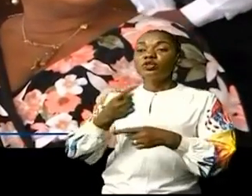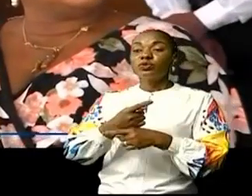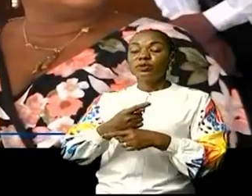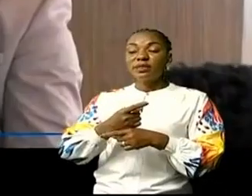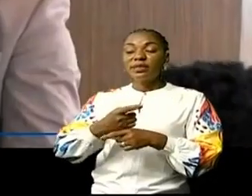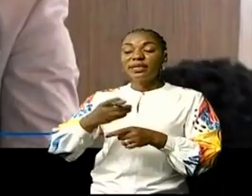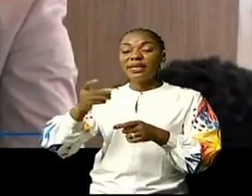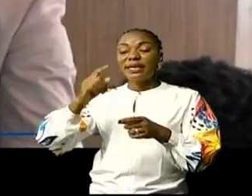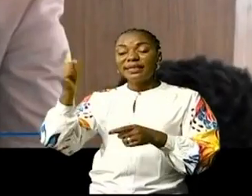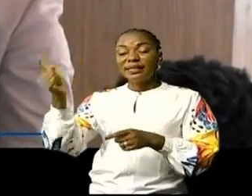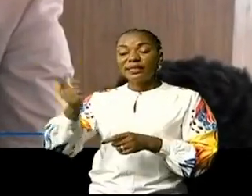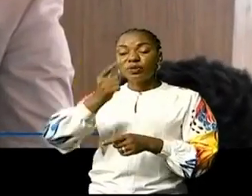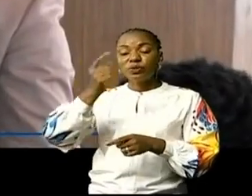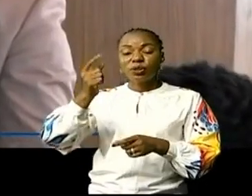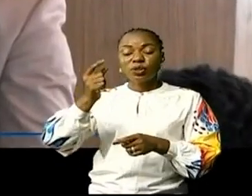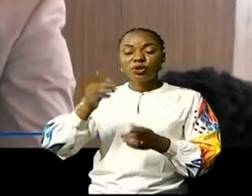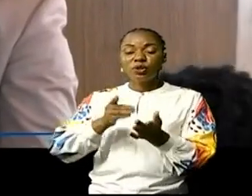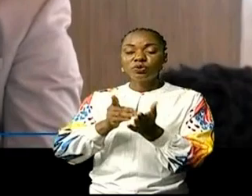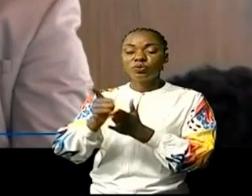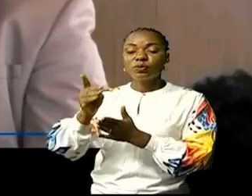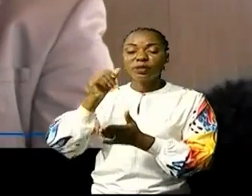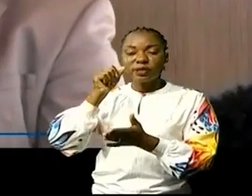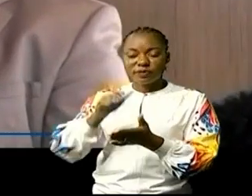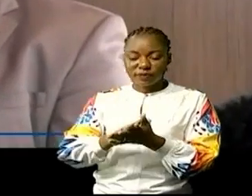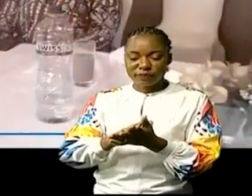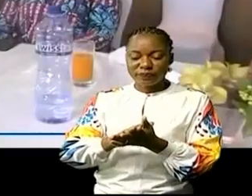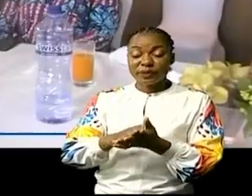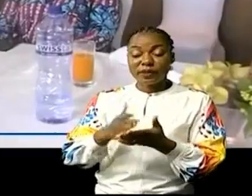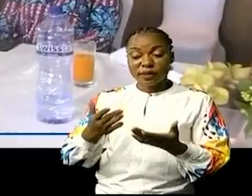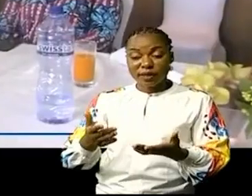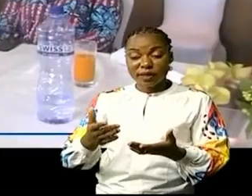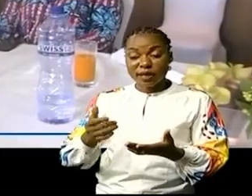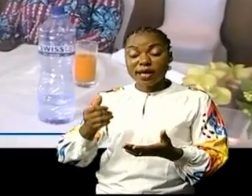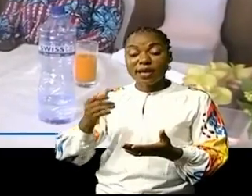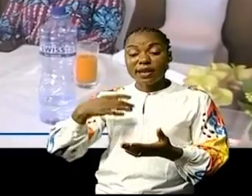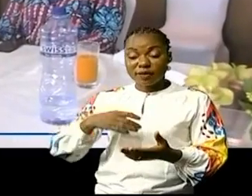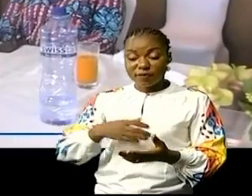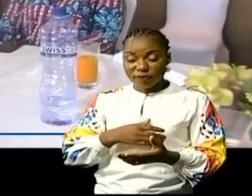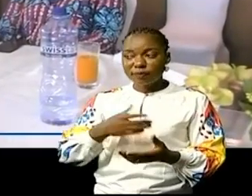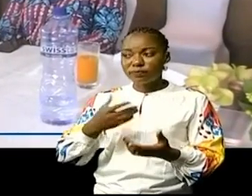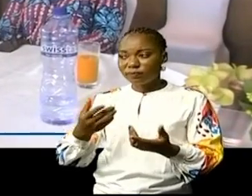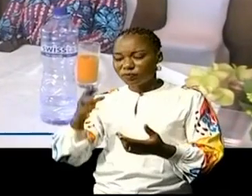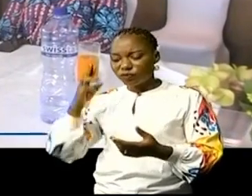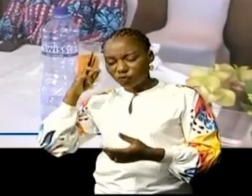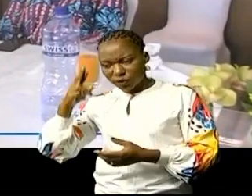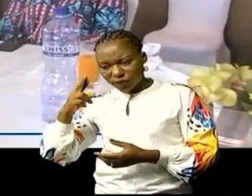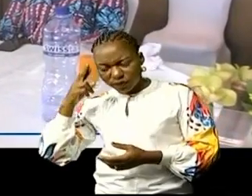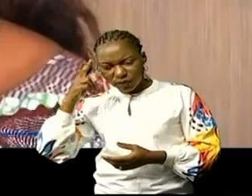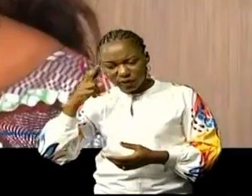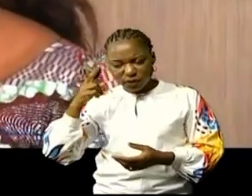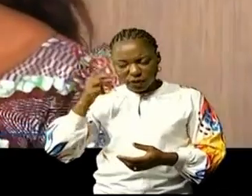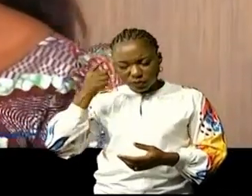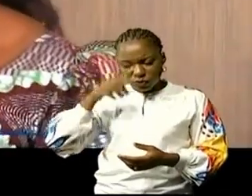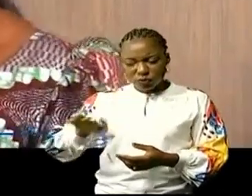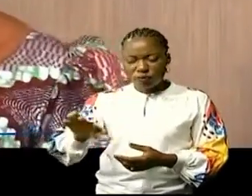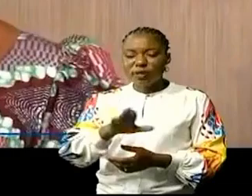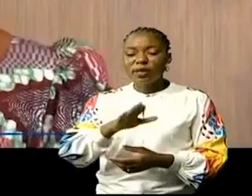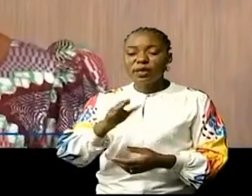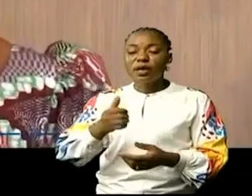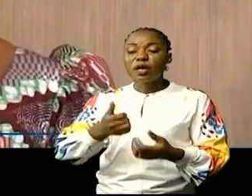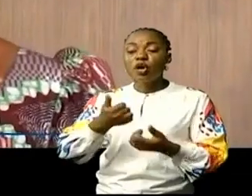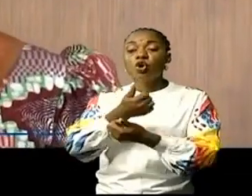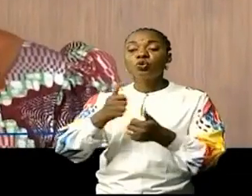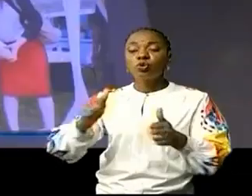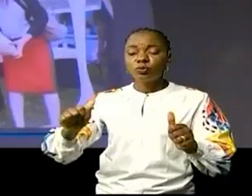des droits des femmes. Outre ces messages, ces femmes autour de ces déjeuners ont aussi réfléchi sur leur autonomisation et voir comment